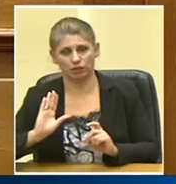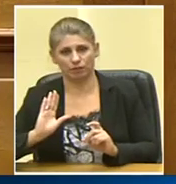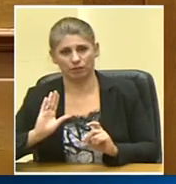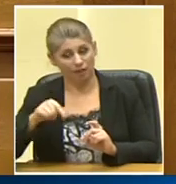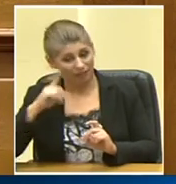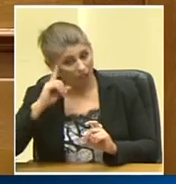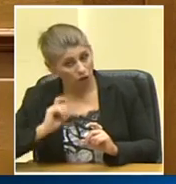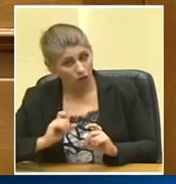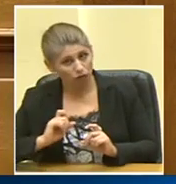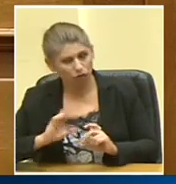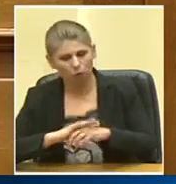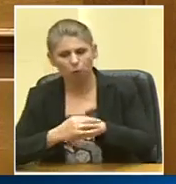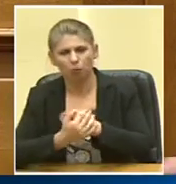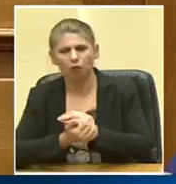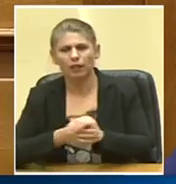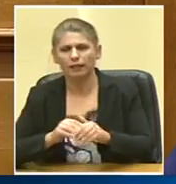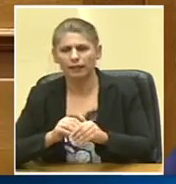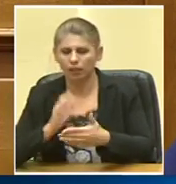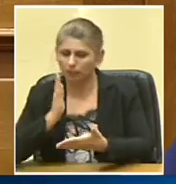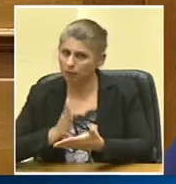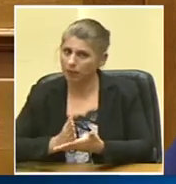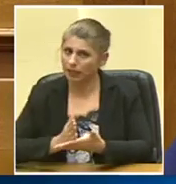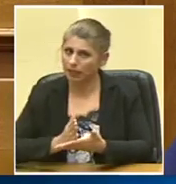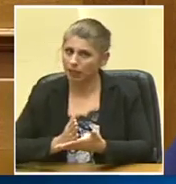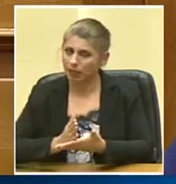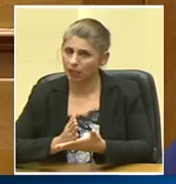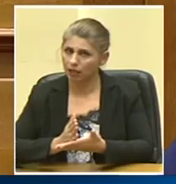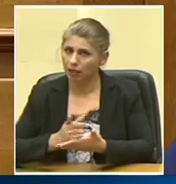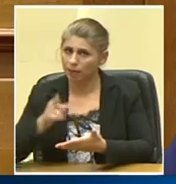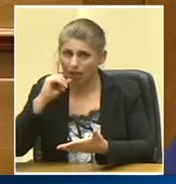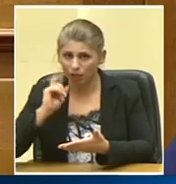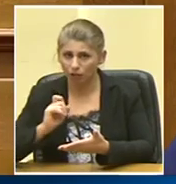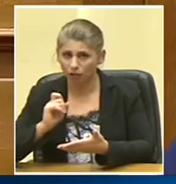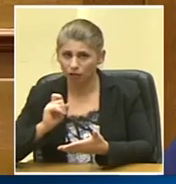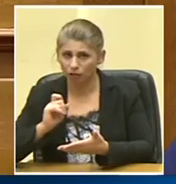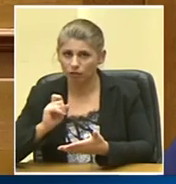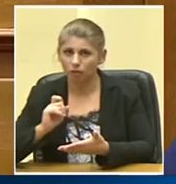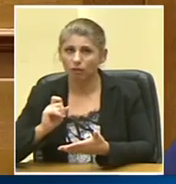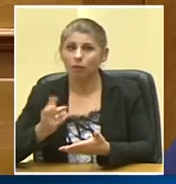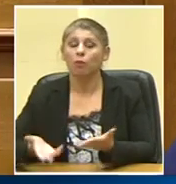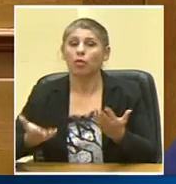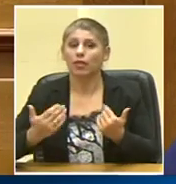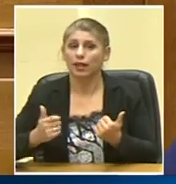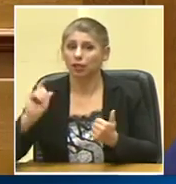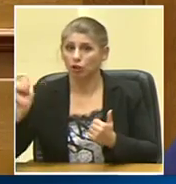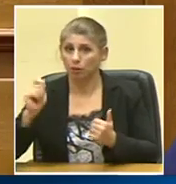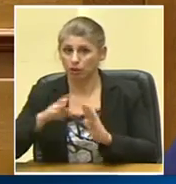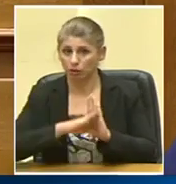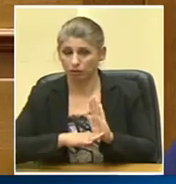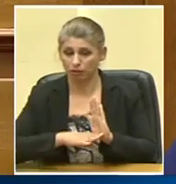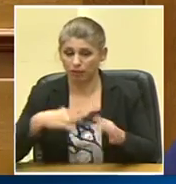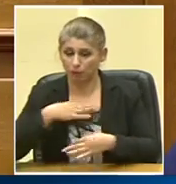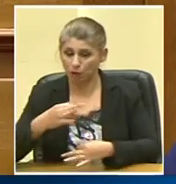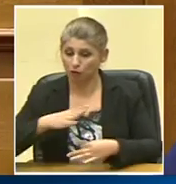Μια γνώση ουδέτερη και αντικειμενική. Μια γνώση που τη στερείται το πολιτικό σύστημα, οι αντιπρόσωποι του